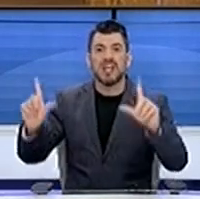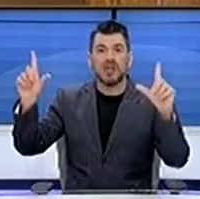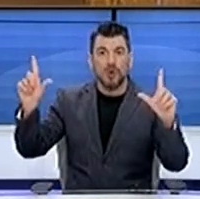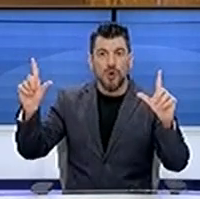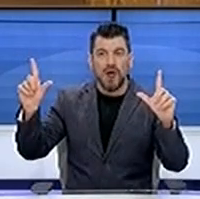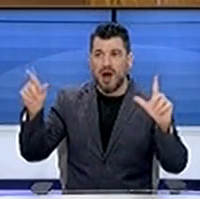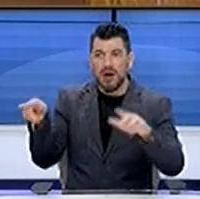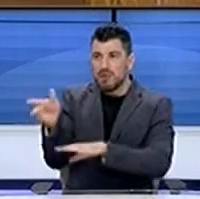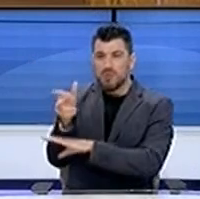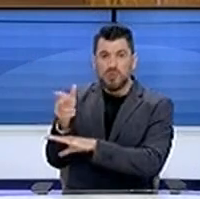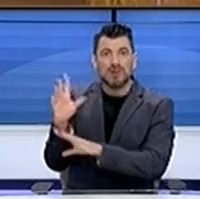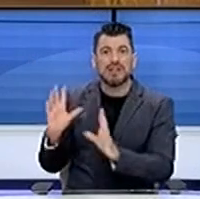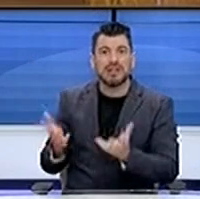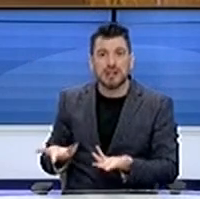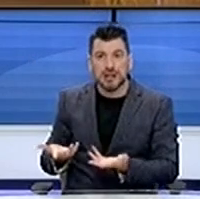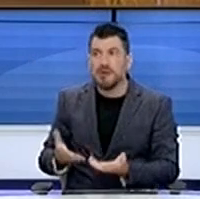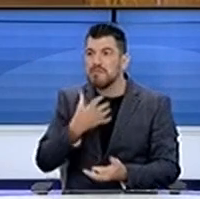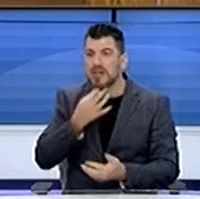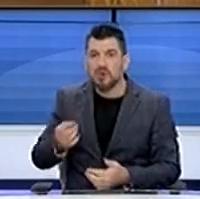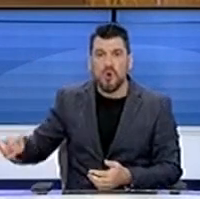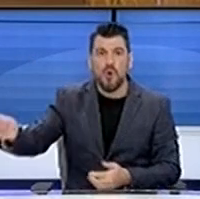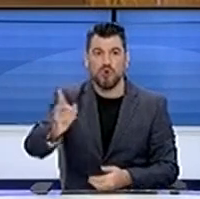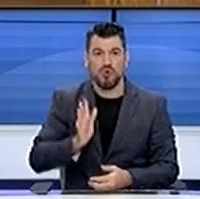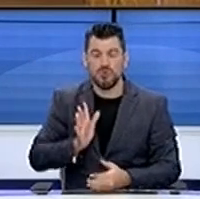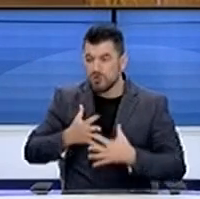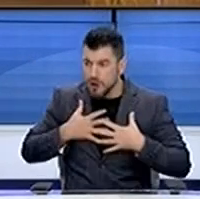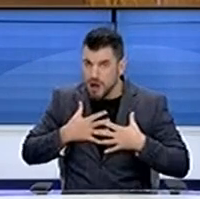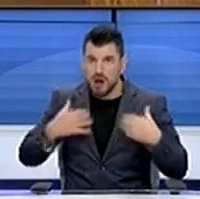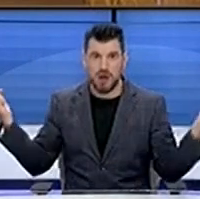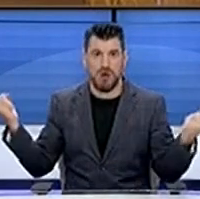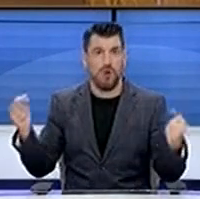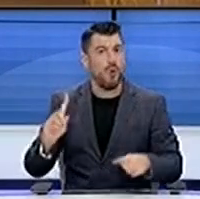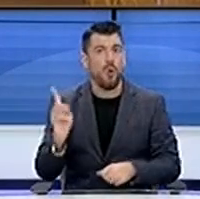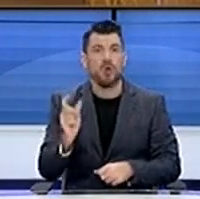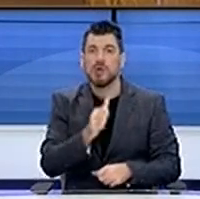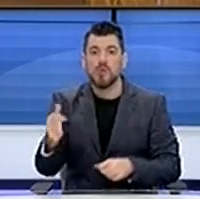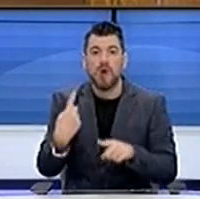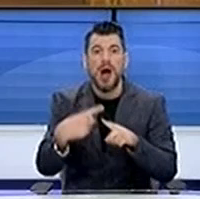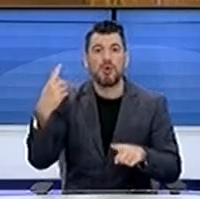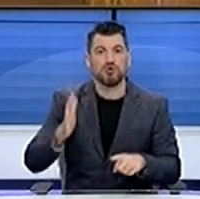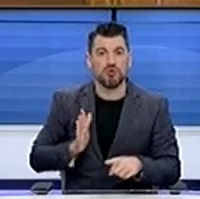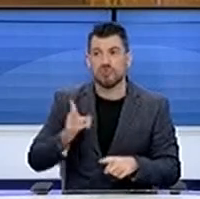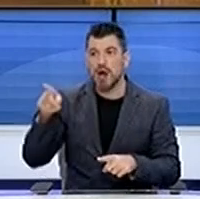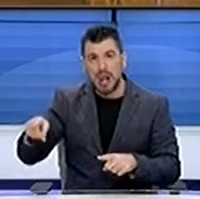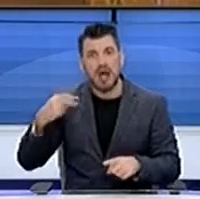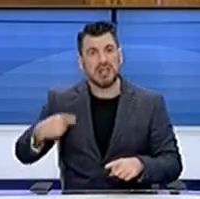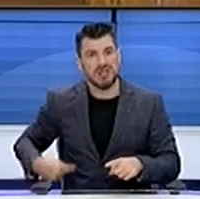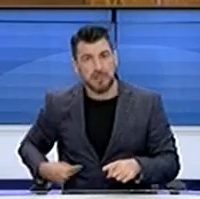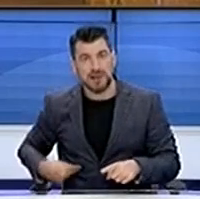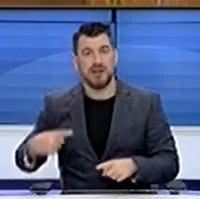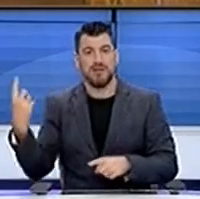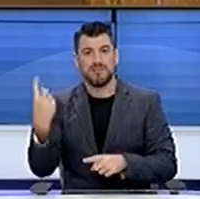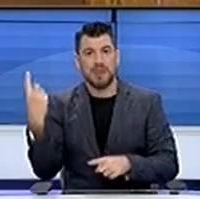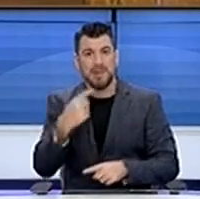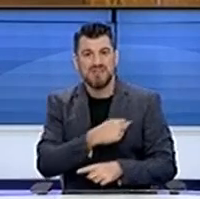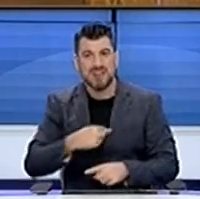εικόνα οργής, όχι μόνο των πολιτών, αλλά και της τοπικής αυτοδιοίκησης και τον τρόπο με τον οποίο συντονίζονταν οι πυροσβεστικές δυνάμεις